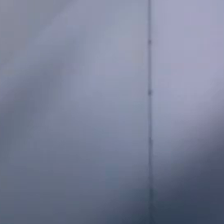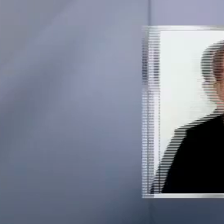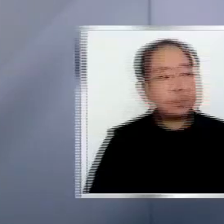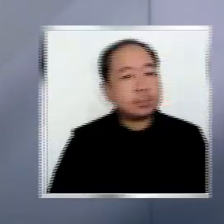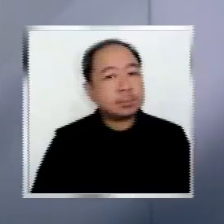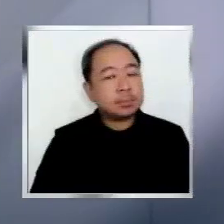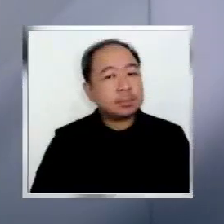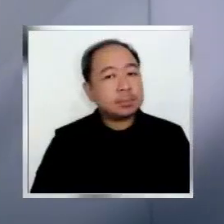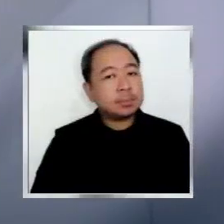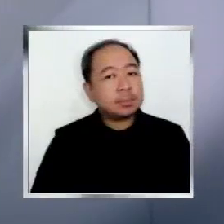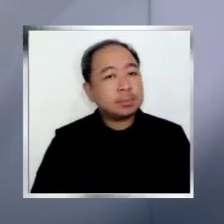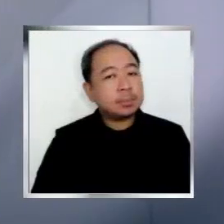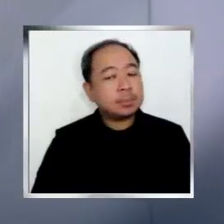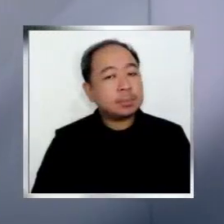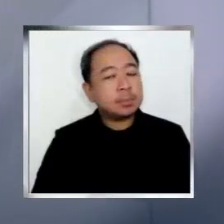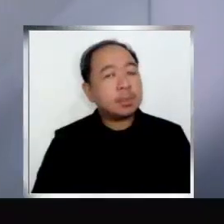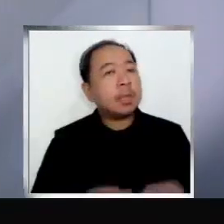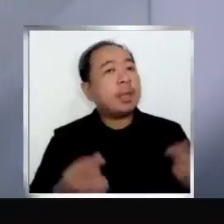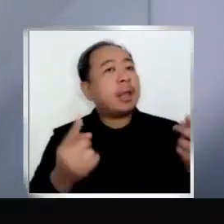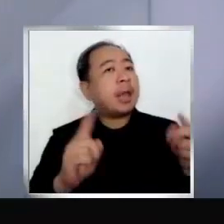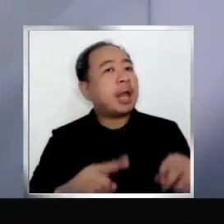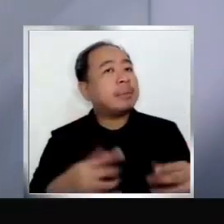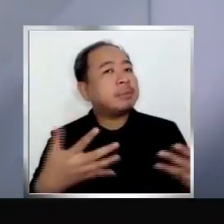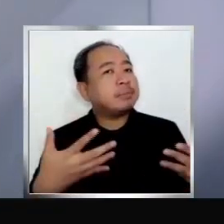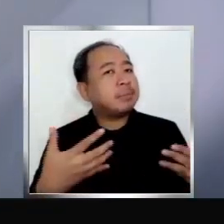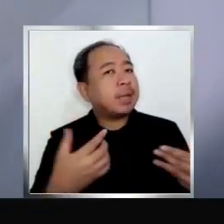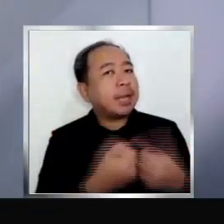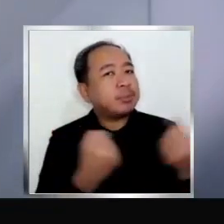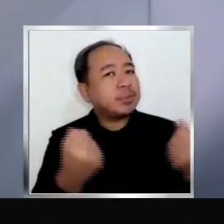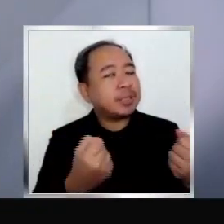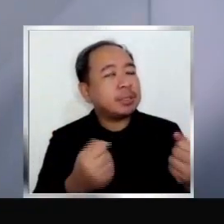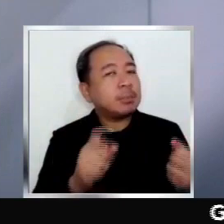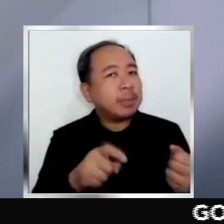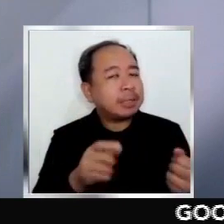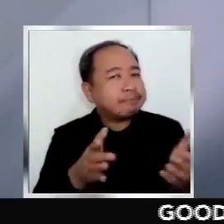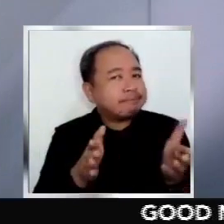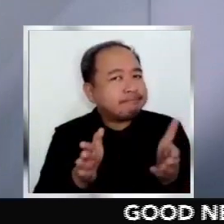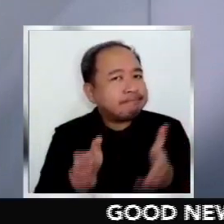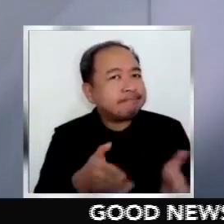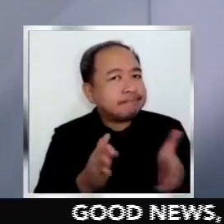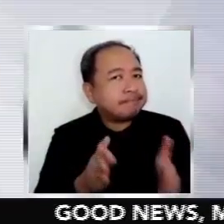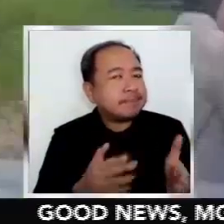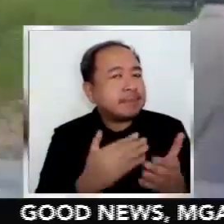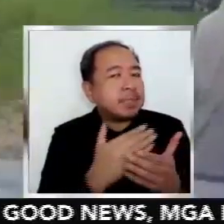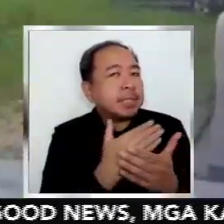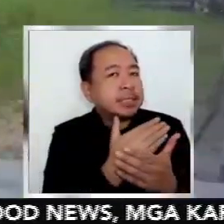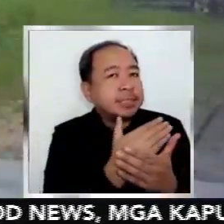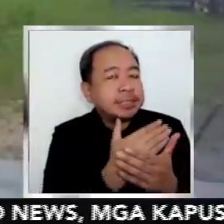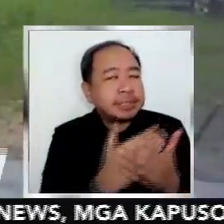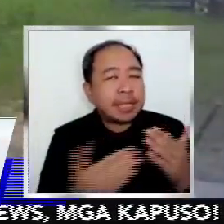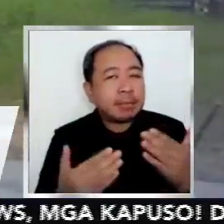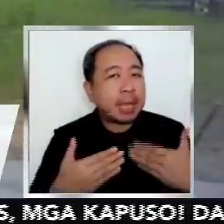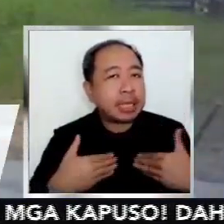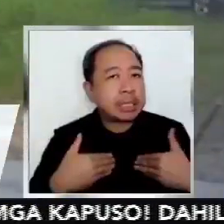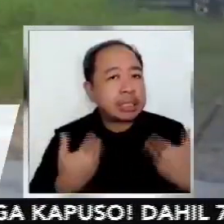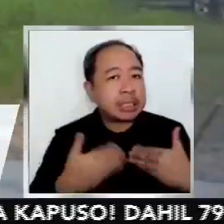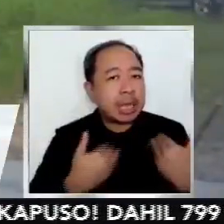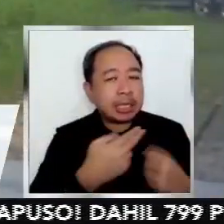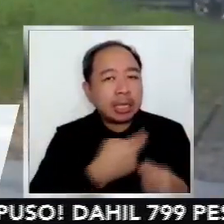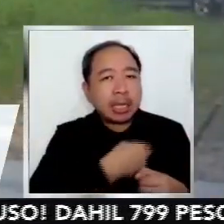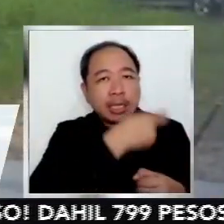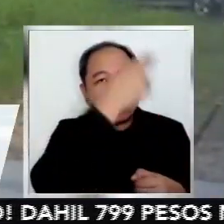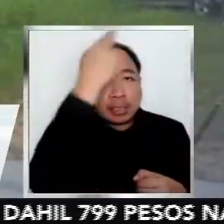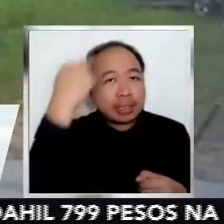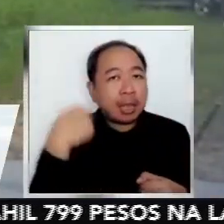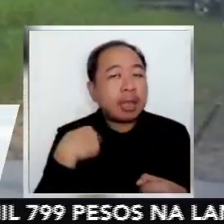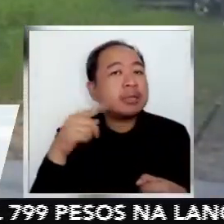aksidente humantong ang pag-ordenas sana sa ilang kabataang monghe sa Thailand. Na-videohan pa ang 50